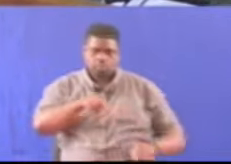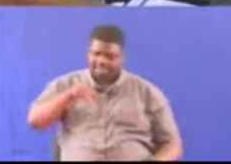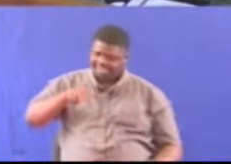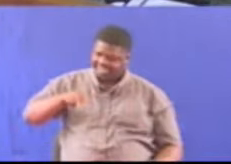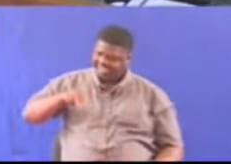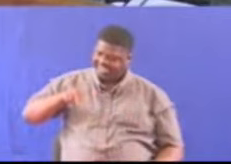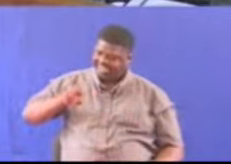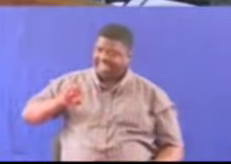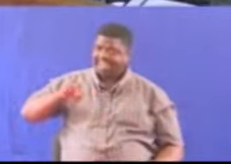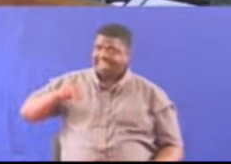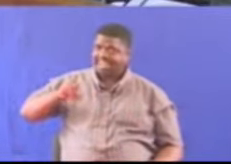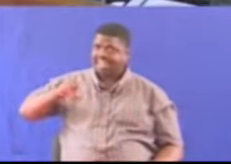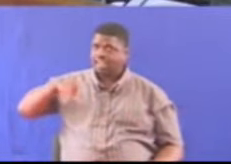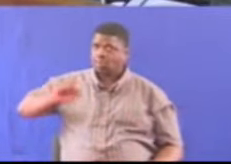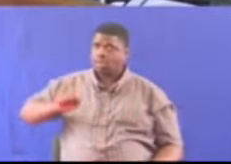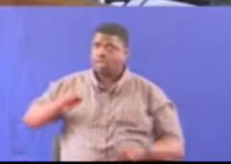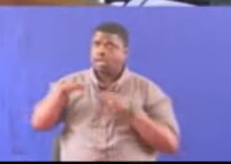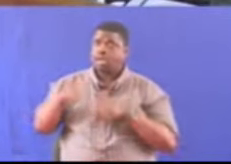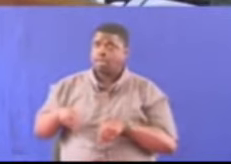na hapa Mheshimiwa